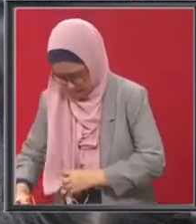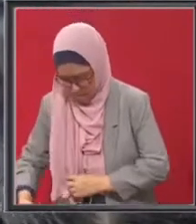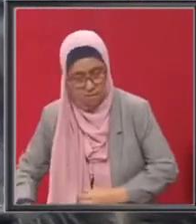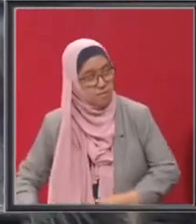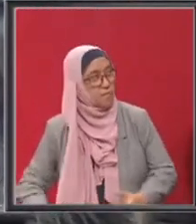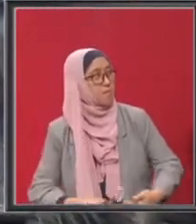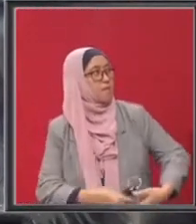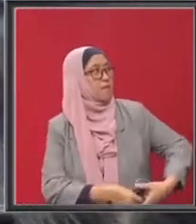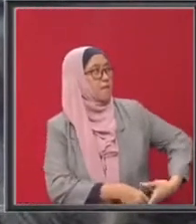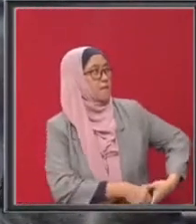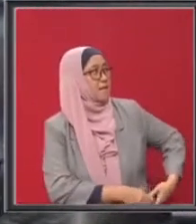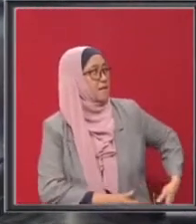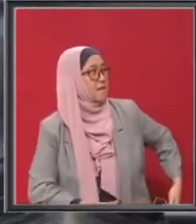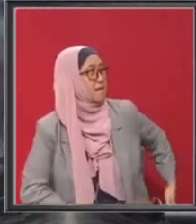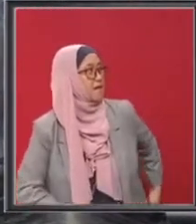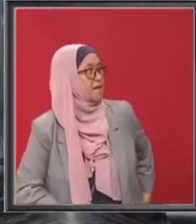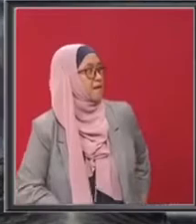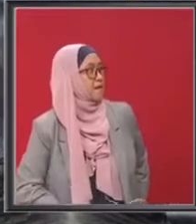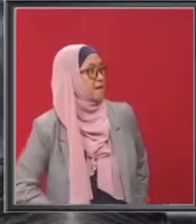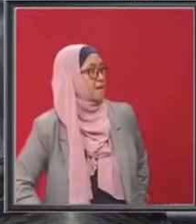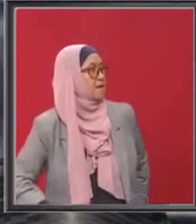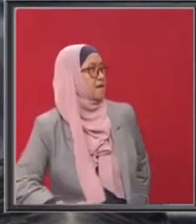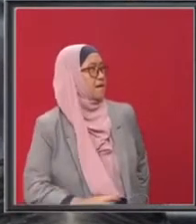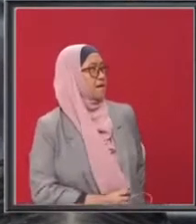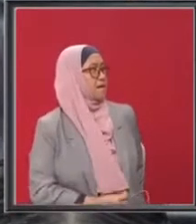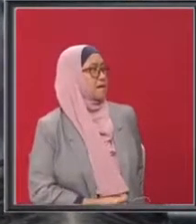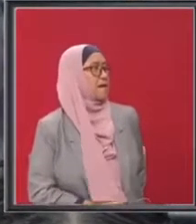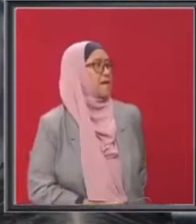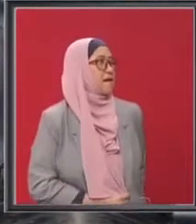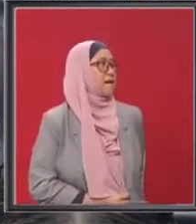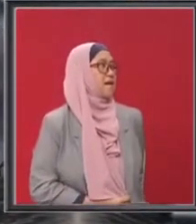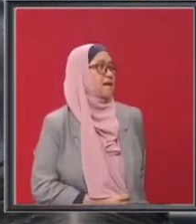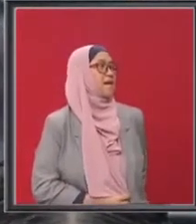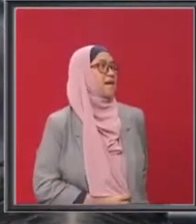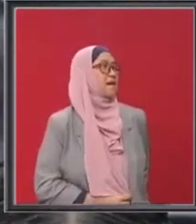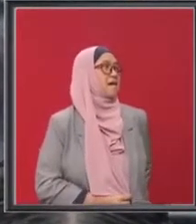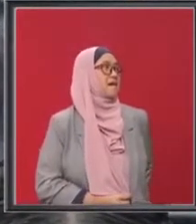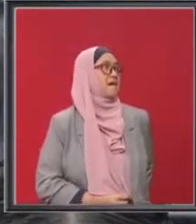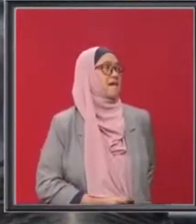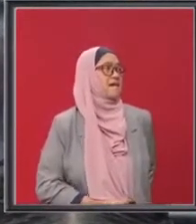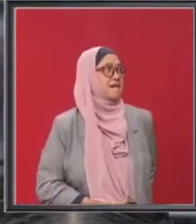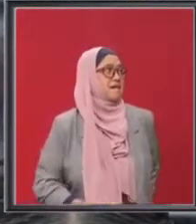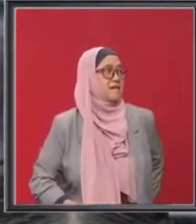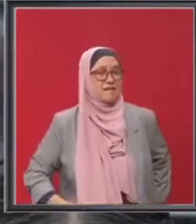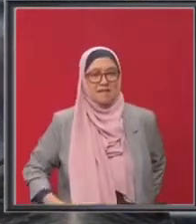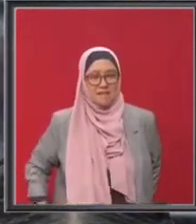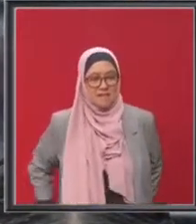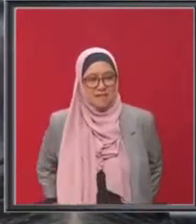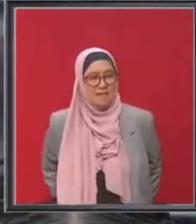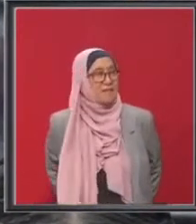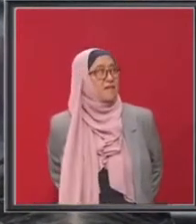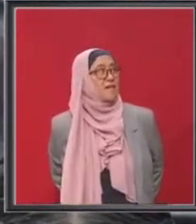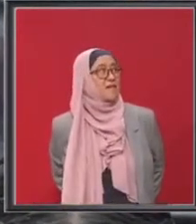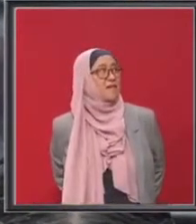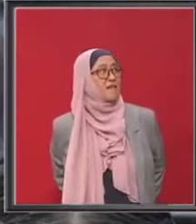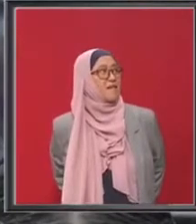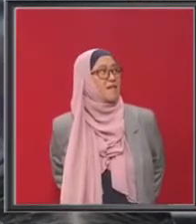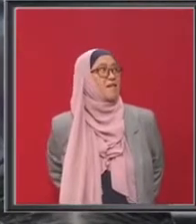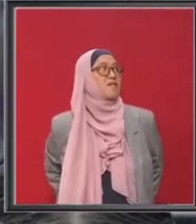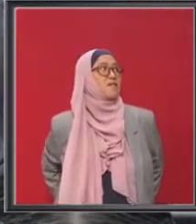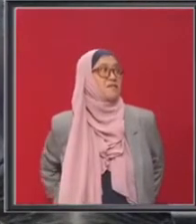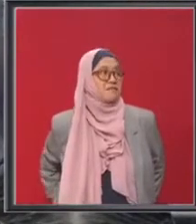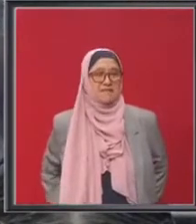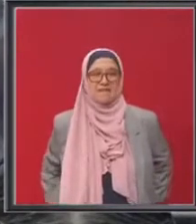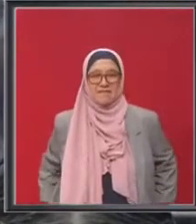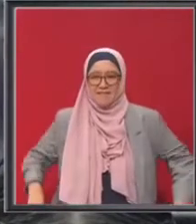temani Kalau tidak ada yg bagus pun logic itu masih boleh menampung selama tiga hari dan pengguna tidak terganggu satu yang kedua elects